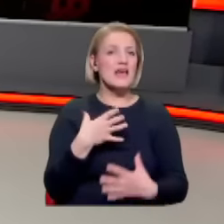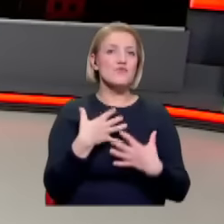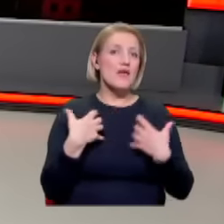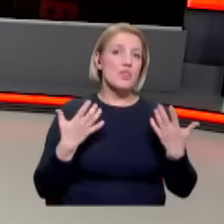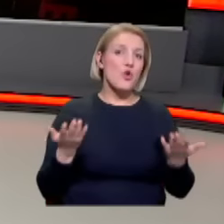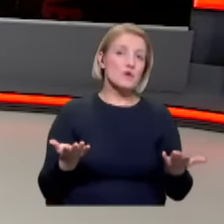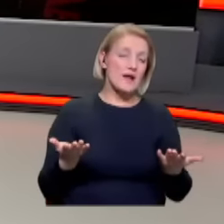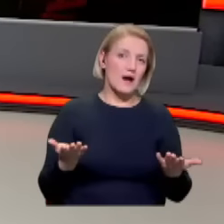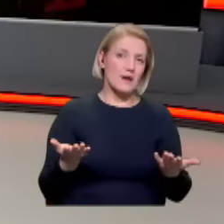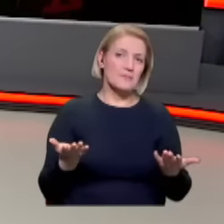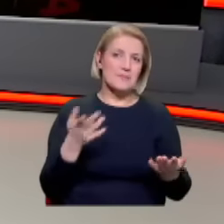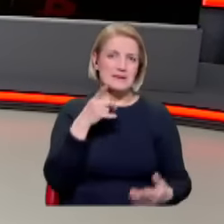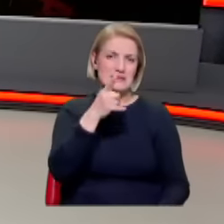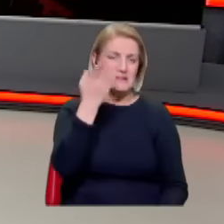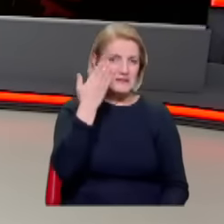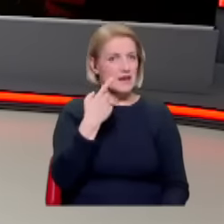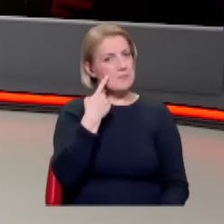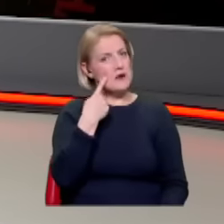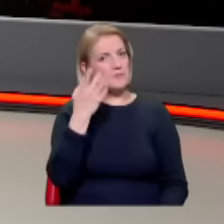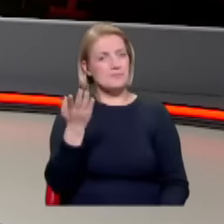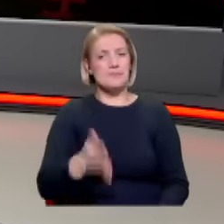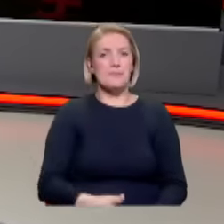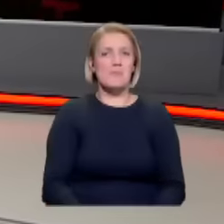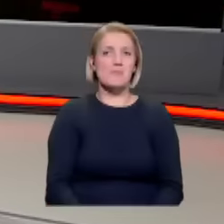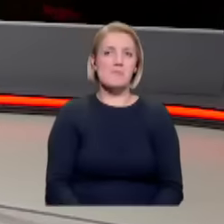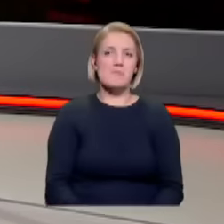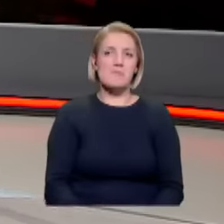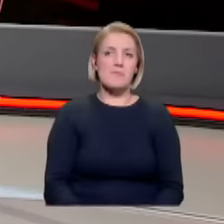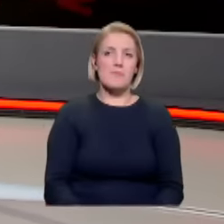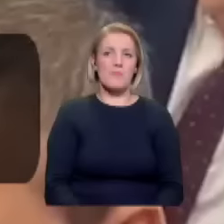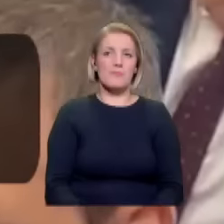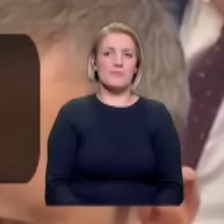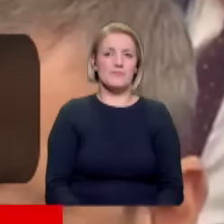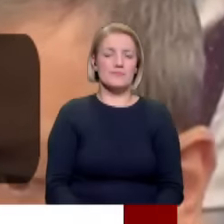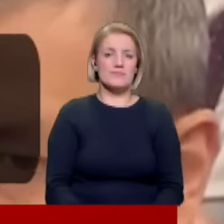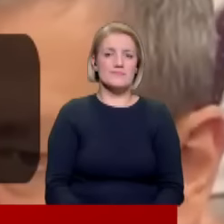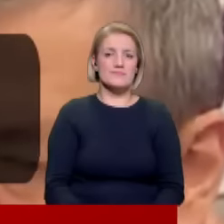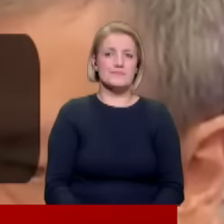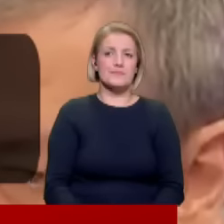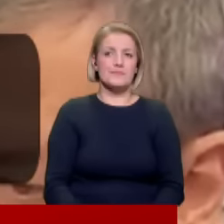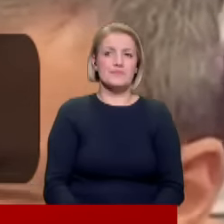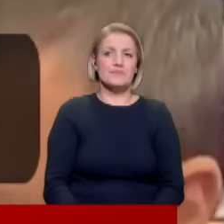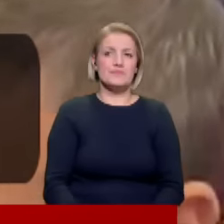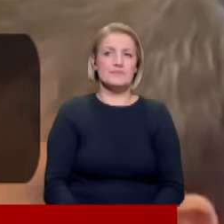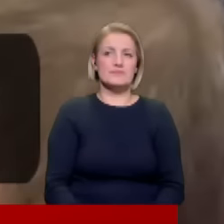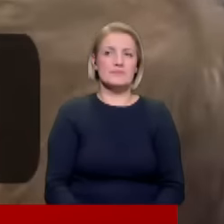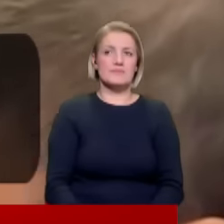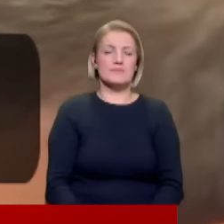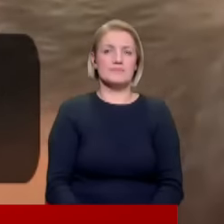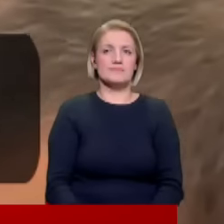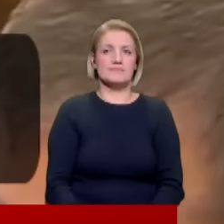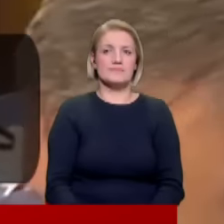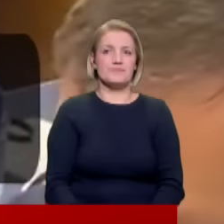nasıl güveniyorsa siz de izleyin bakın bakalım. sağlık tarihinin en büyük rezilliğiyle karşı